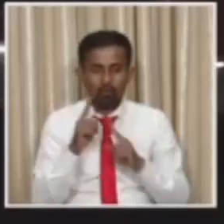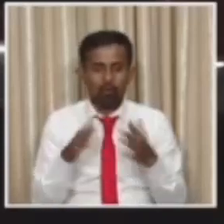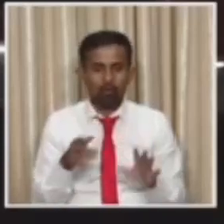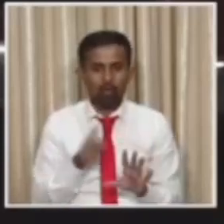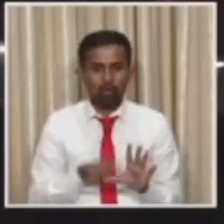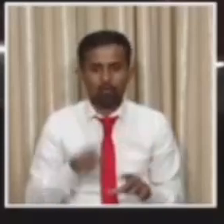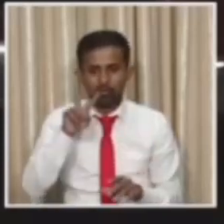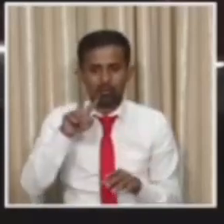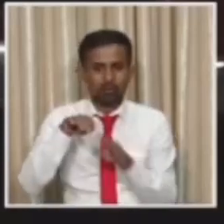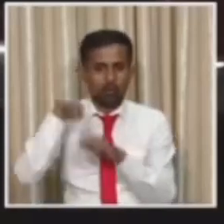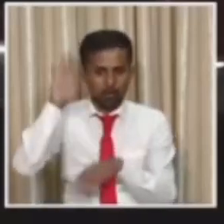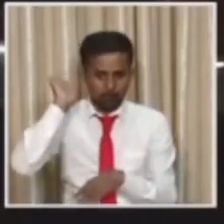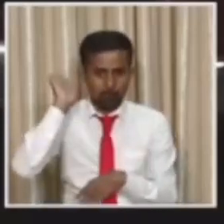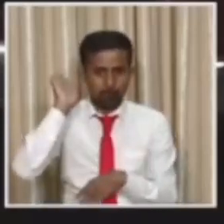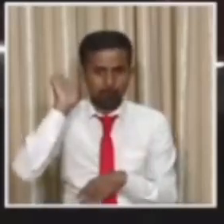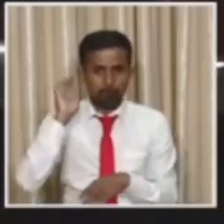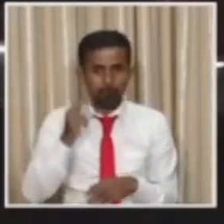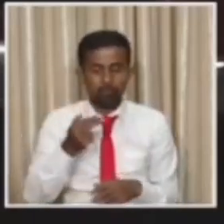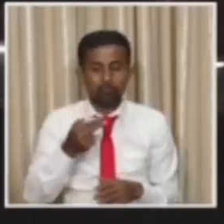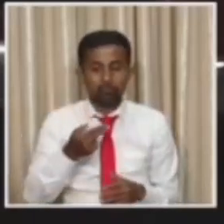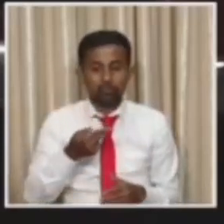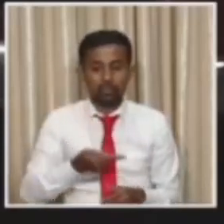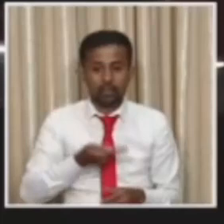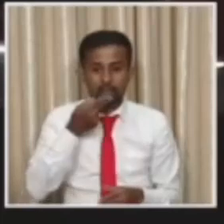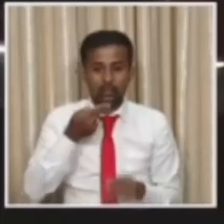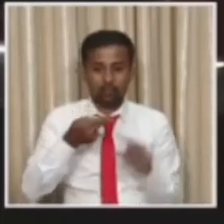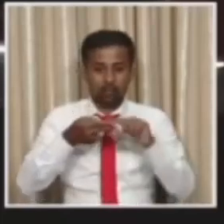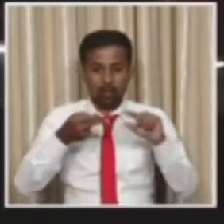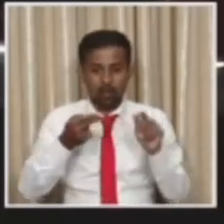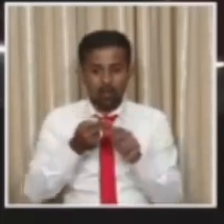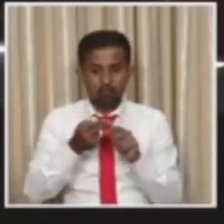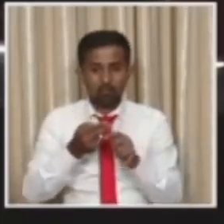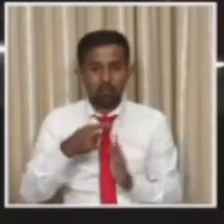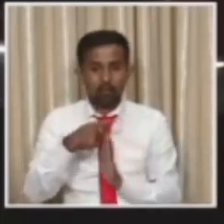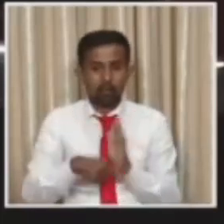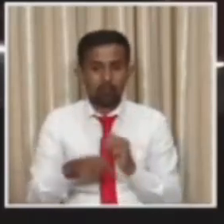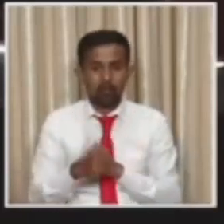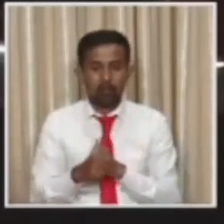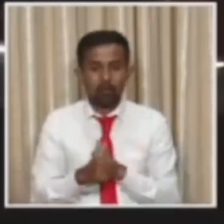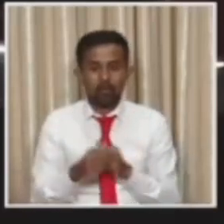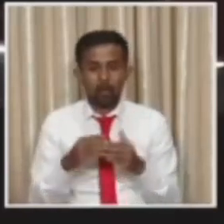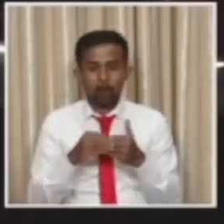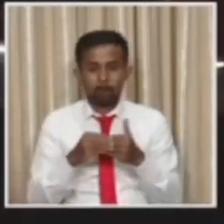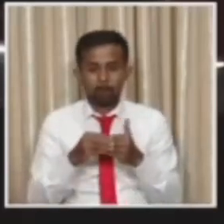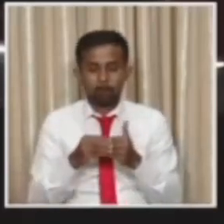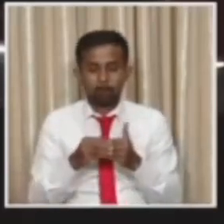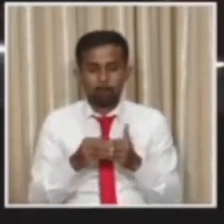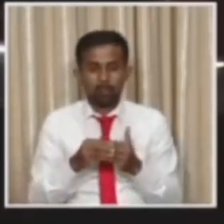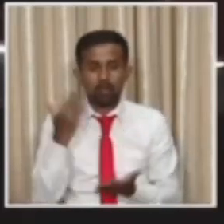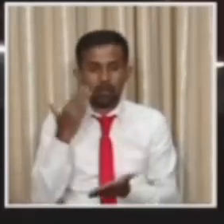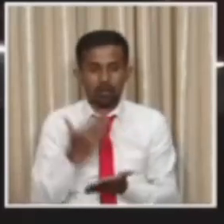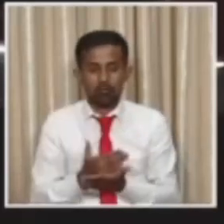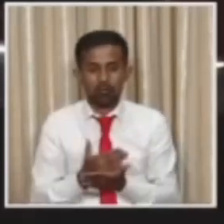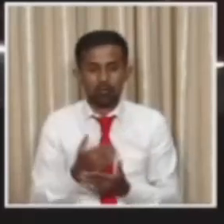අවුරුදු දෙකකට විතර කලින් අපි යෝගට් හැඳි ලංකාවට මේ ලංකාවේ නිෂ්පාදනය කරන ප්ලාස්ටික් වලින් හදන යෝගට් හැඳ නවත්තන්න කියන